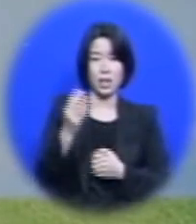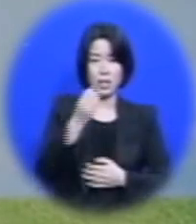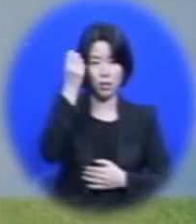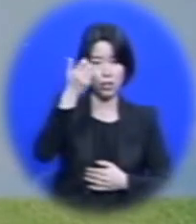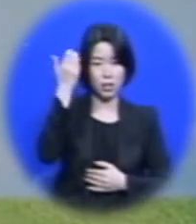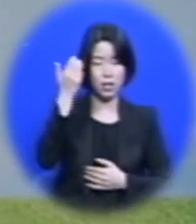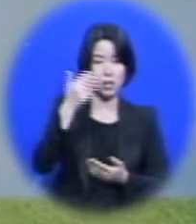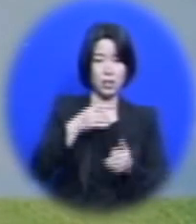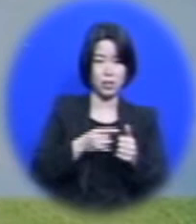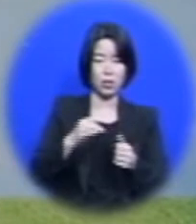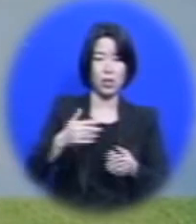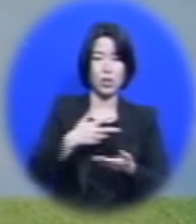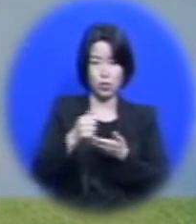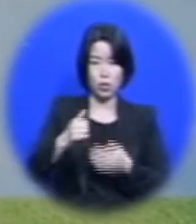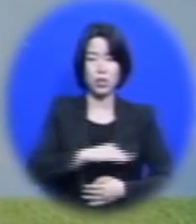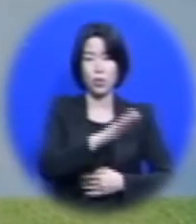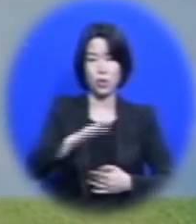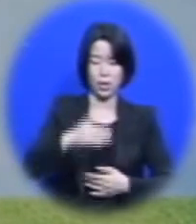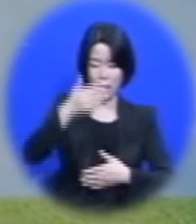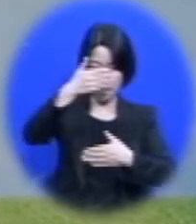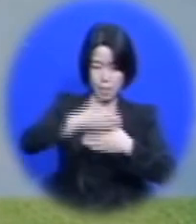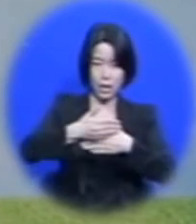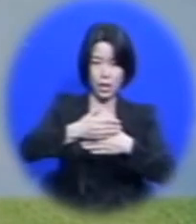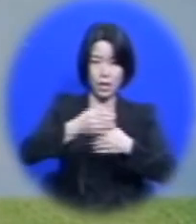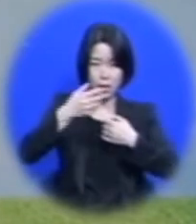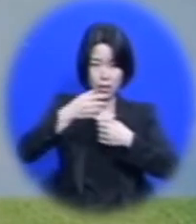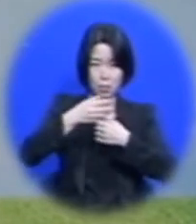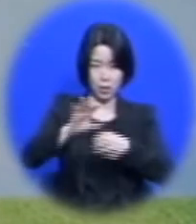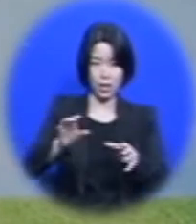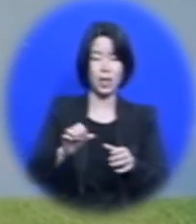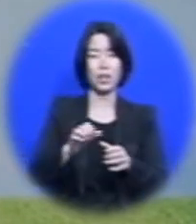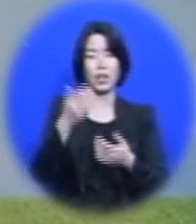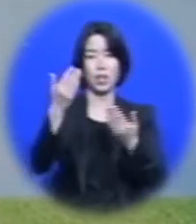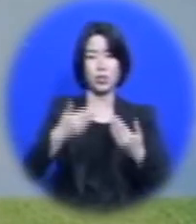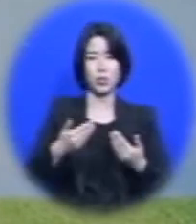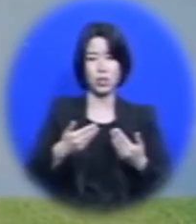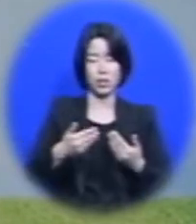성령님께서 주님과 우리 사이에 막힌 담을 깨닫게 해주시기를 기도합시다.